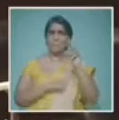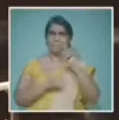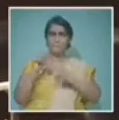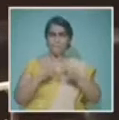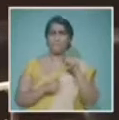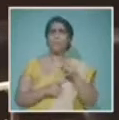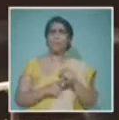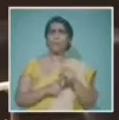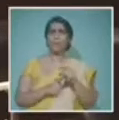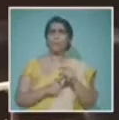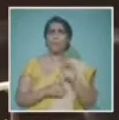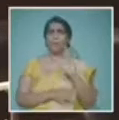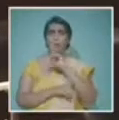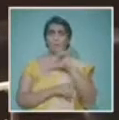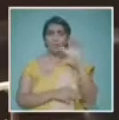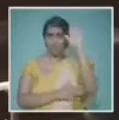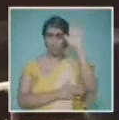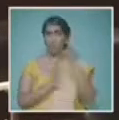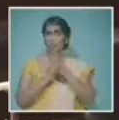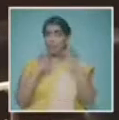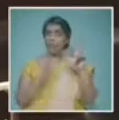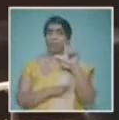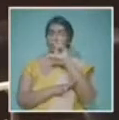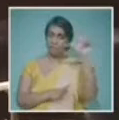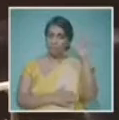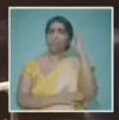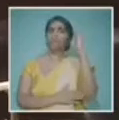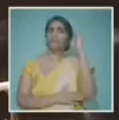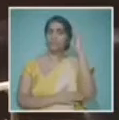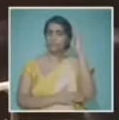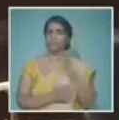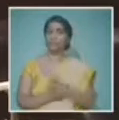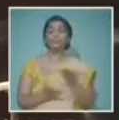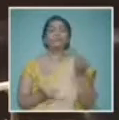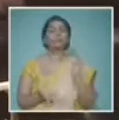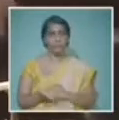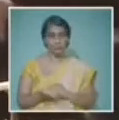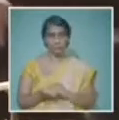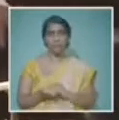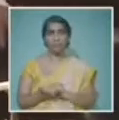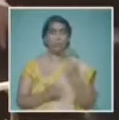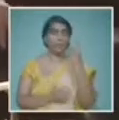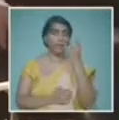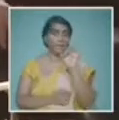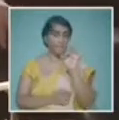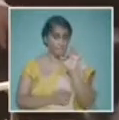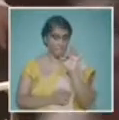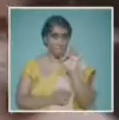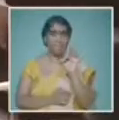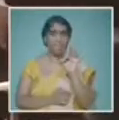පාර්ලිමේන්තුවේ 17ට උස්සපු බොහෝ දෙනෙක් 18ටත් අතිස්සුවා. නැවත